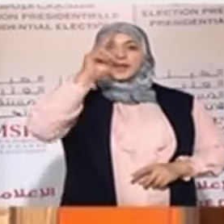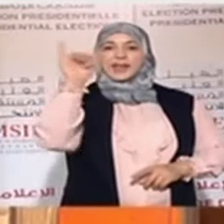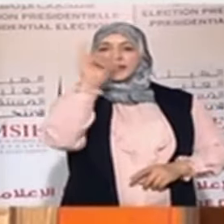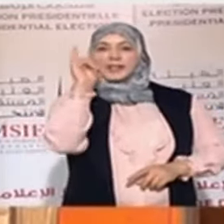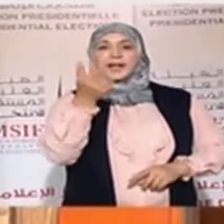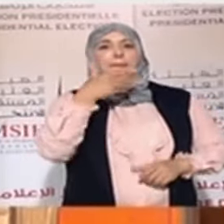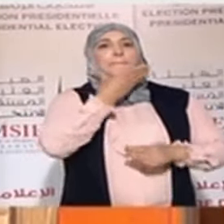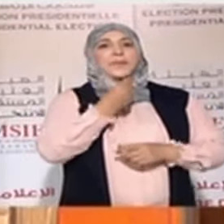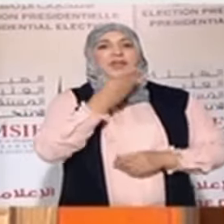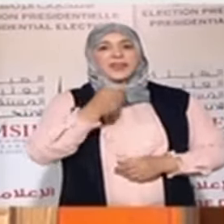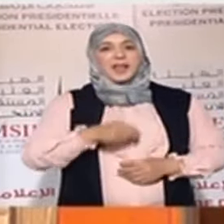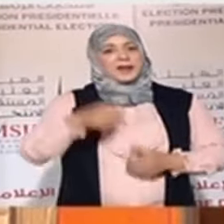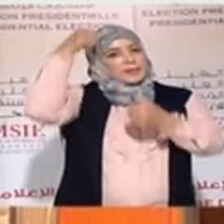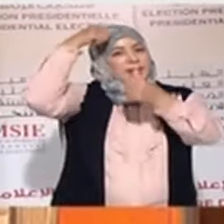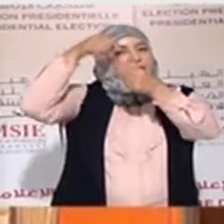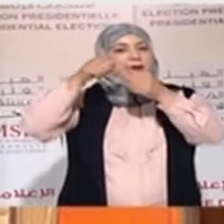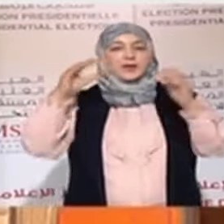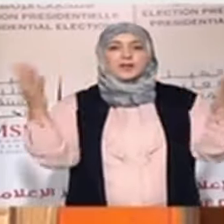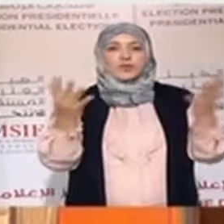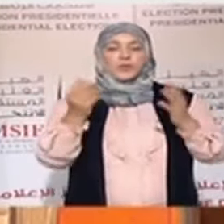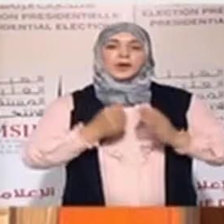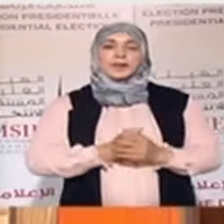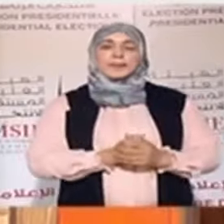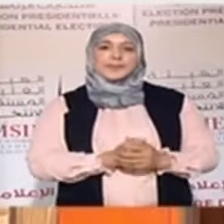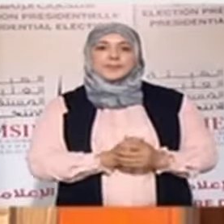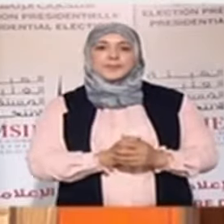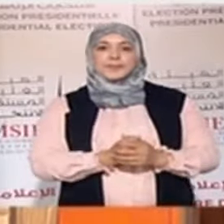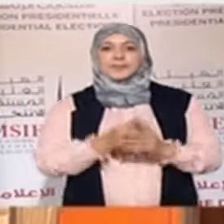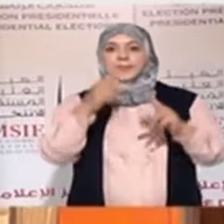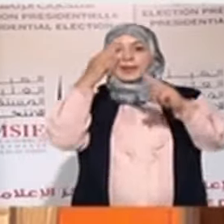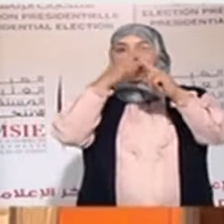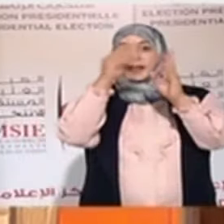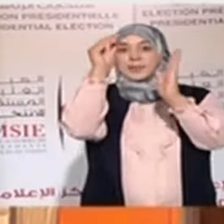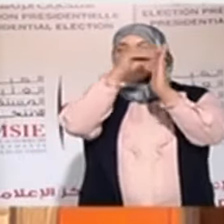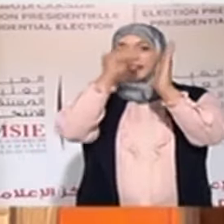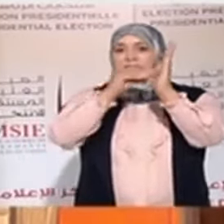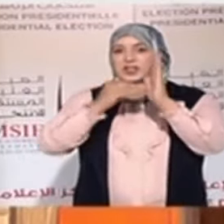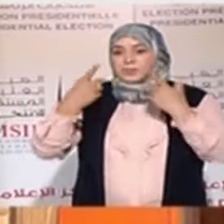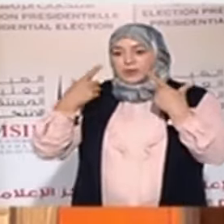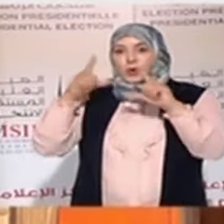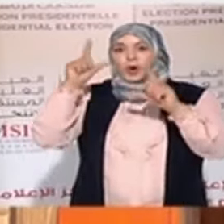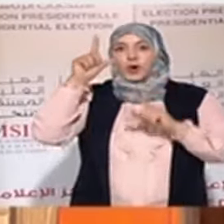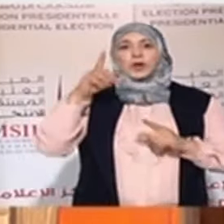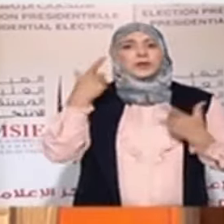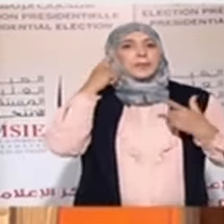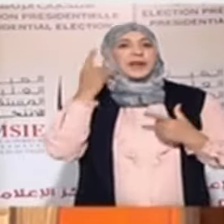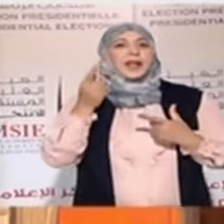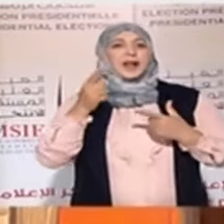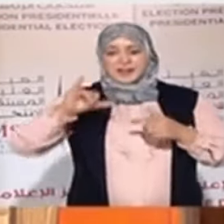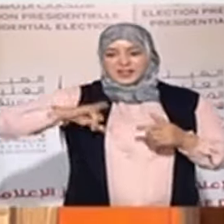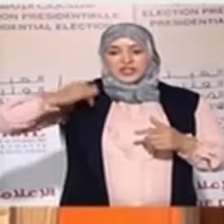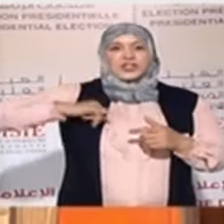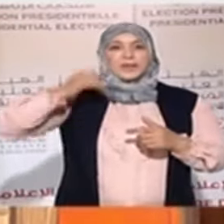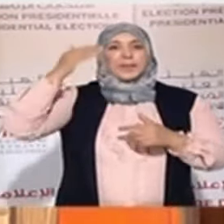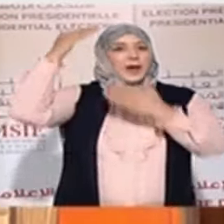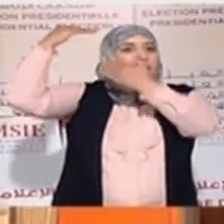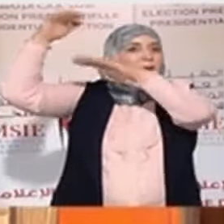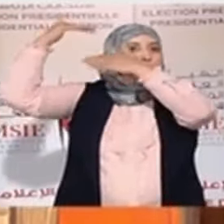سبيل الذكر وليس الحصر التسجيل الآلي لأبنائنا من الجيل الثاني والثالث